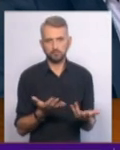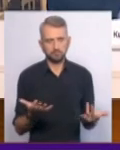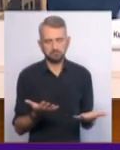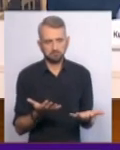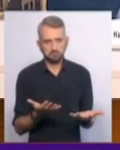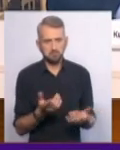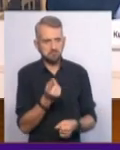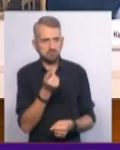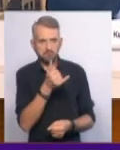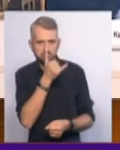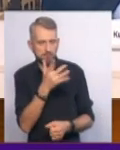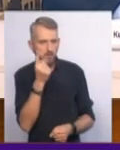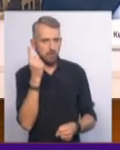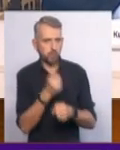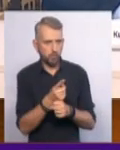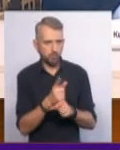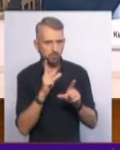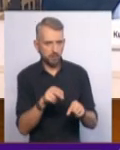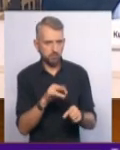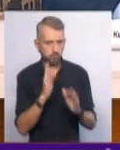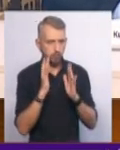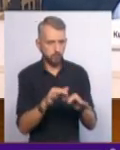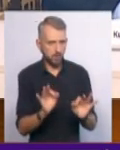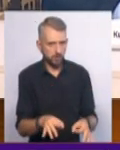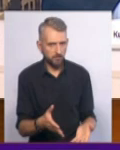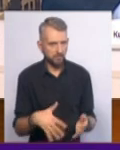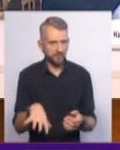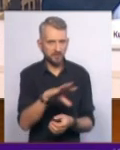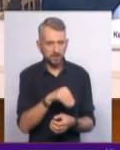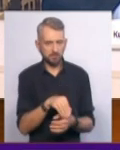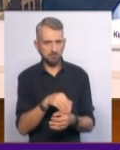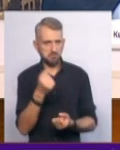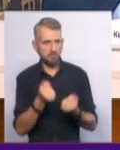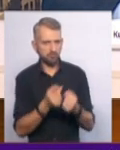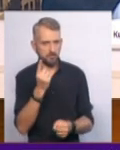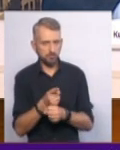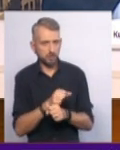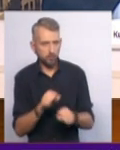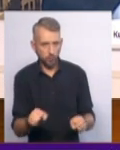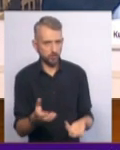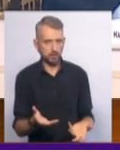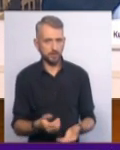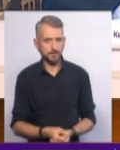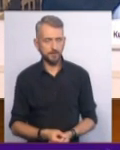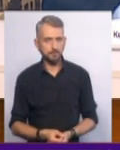не заборонено ж їздити по бульвару всім абсолютно машинам.